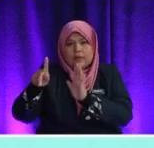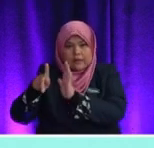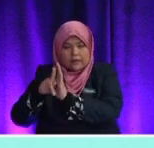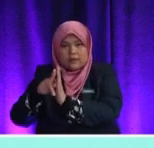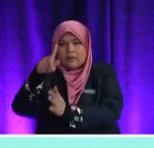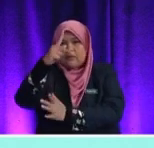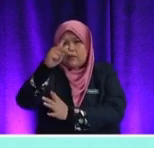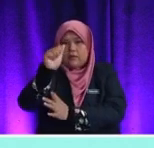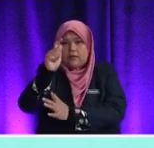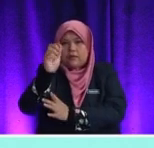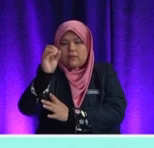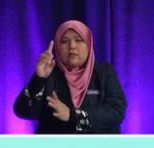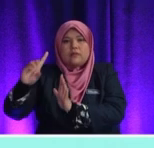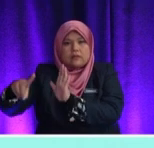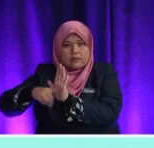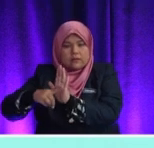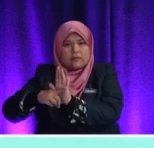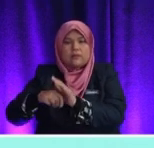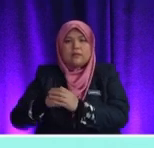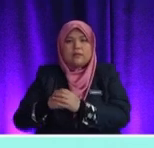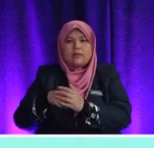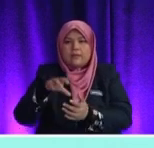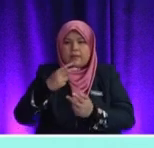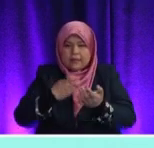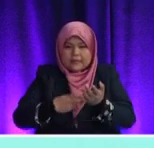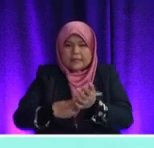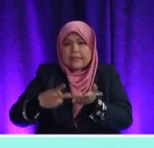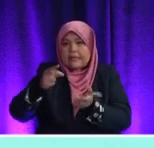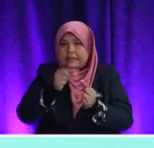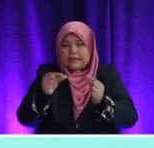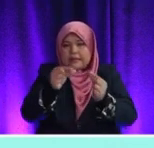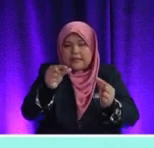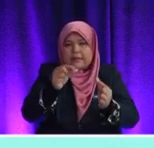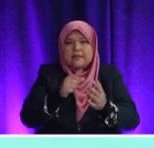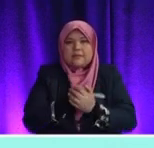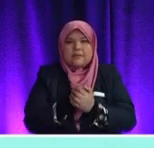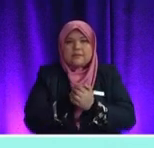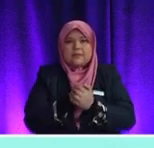dia akan menghasilkan kita Panggil guess yaitu